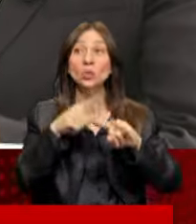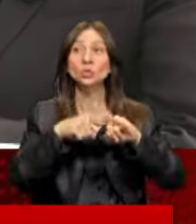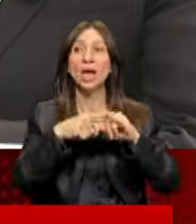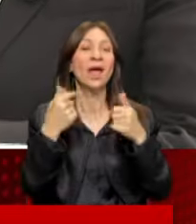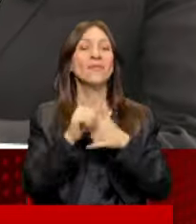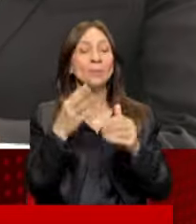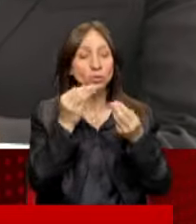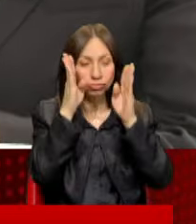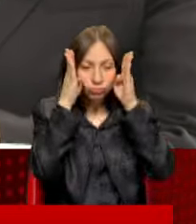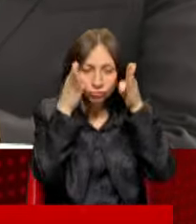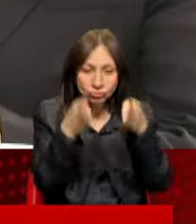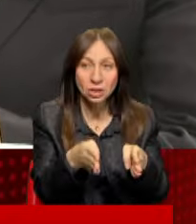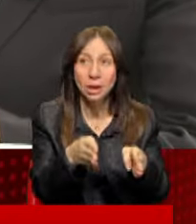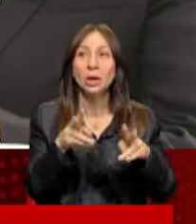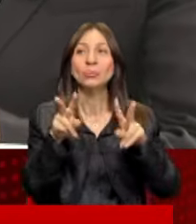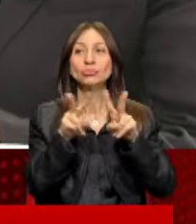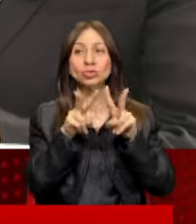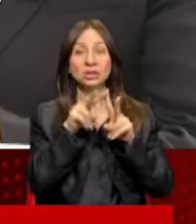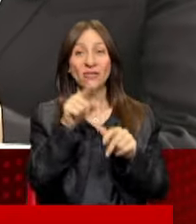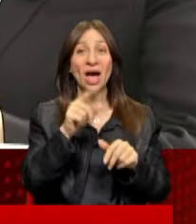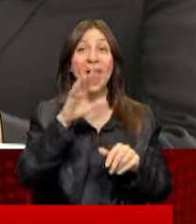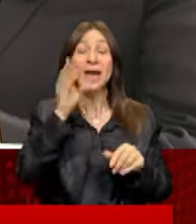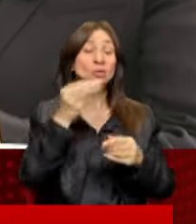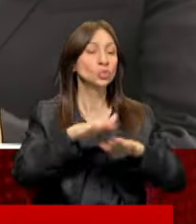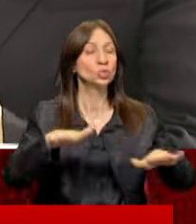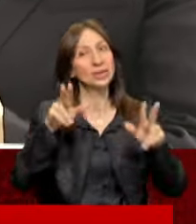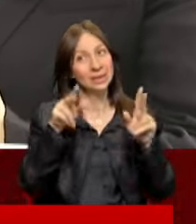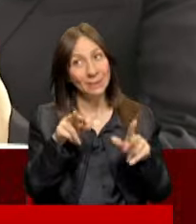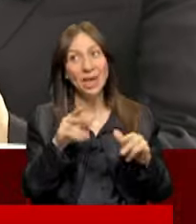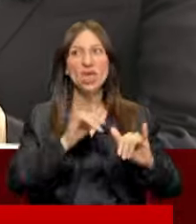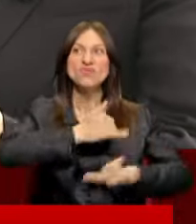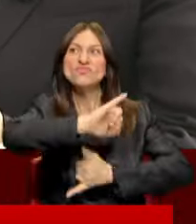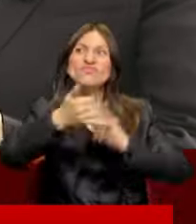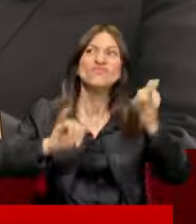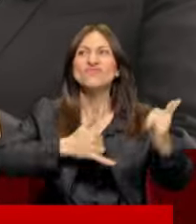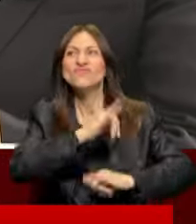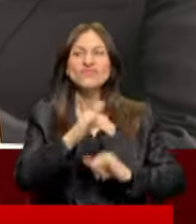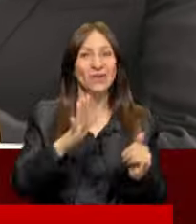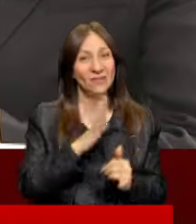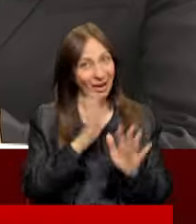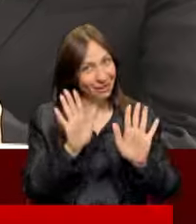kendini adıyor. Mustafa her çocuk gibi yaramazlıkları var.